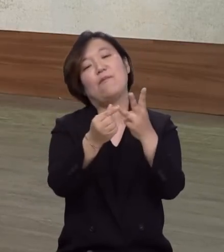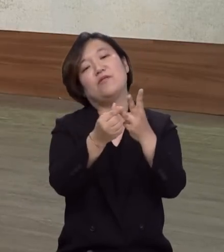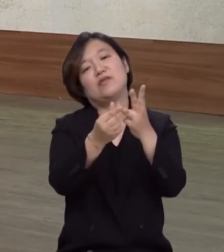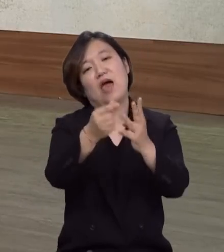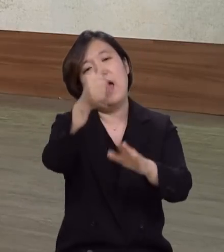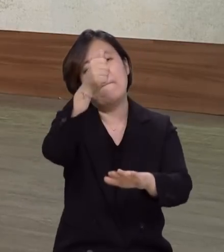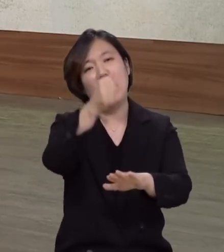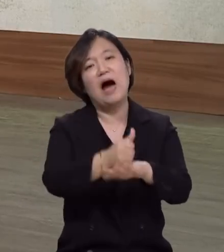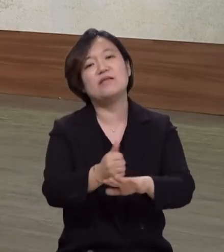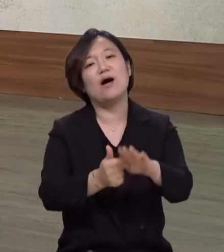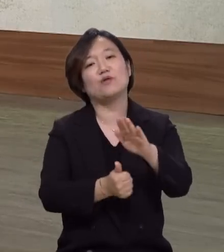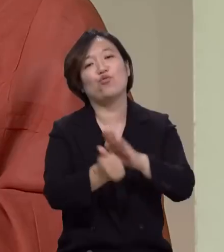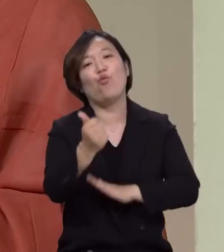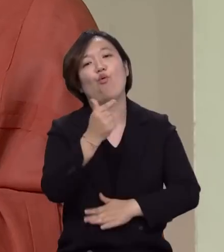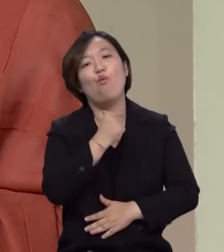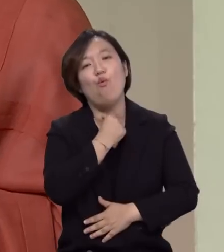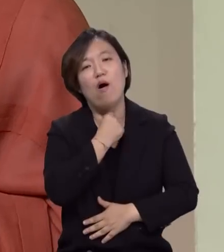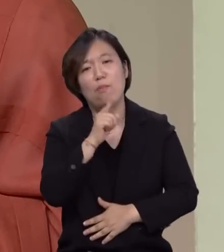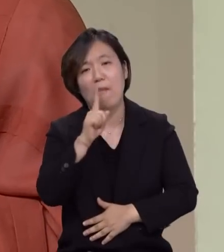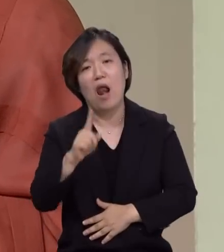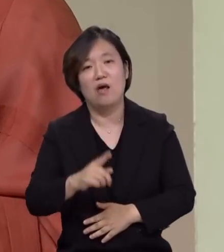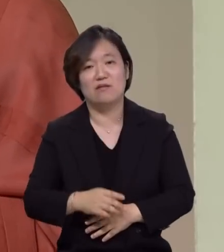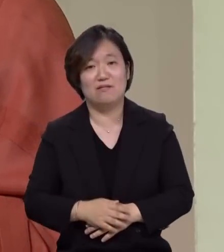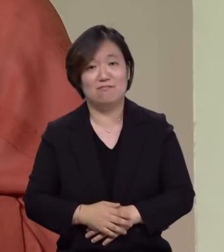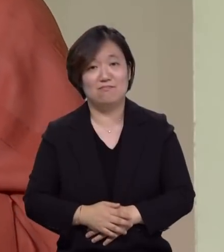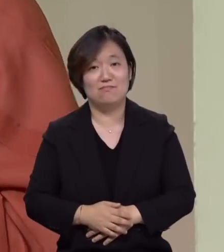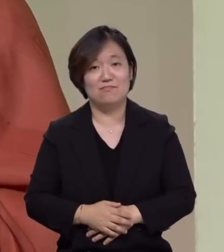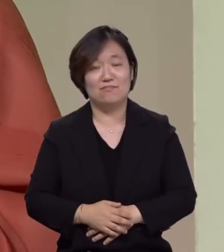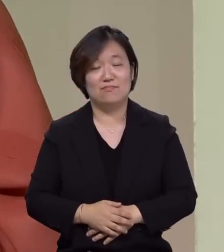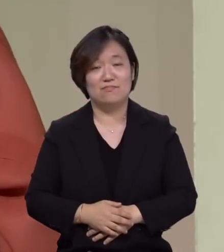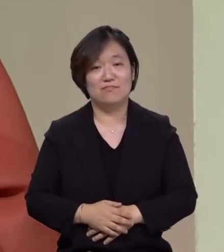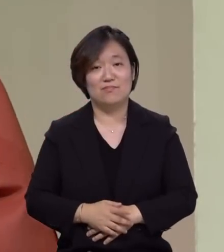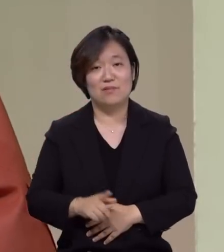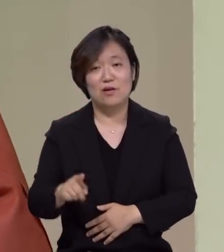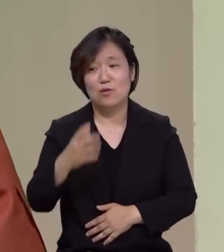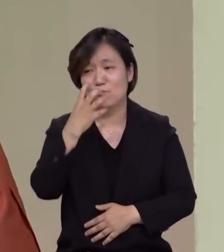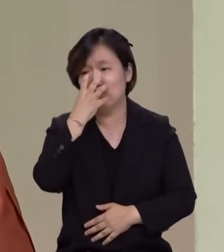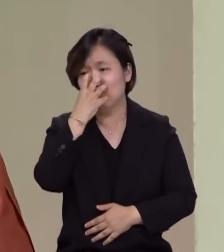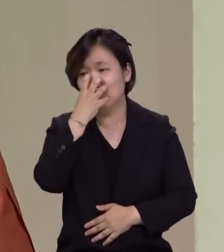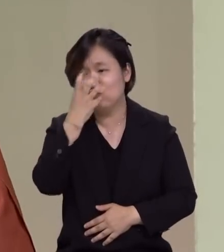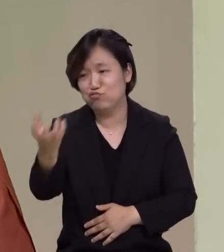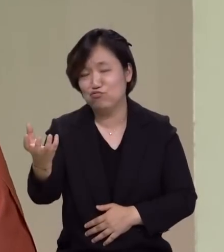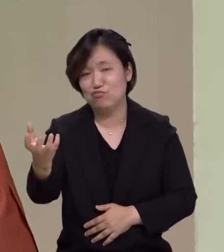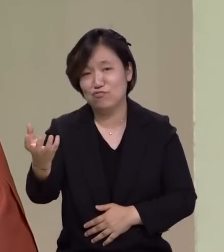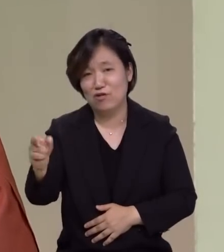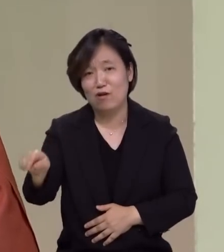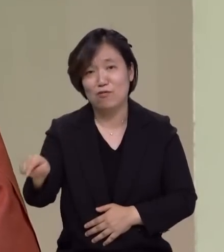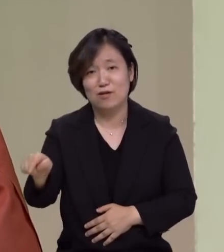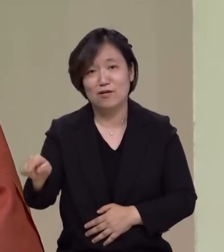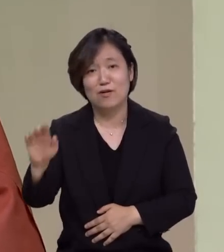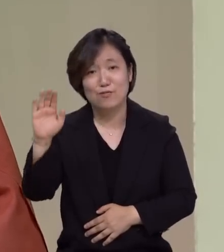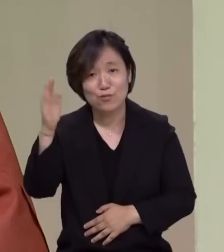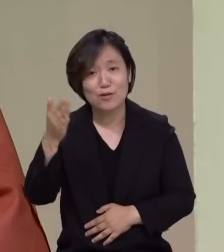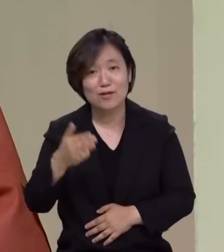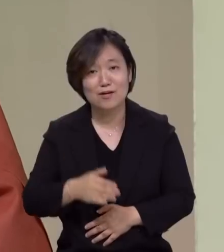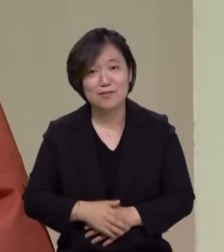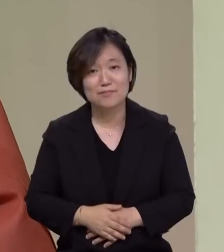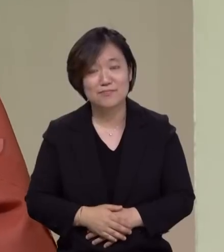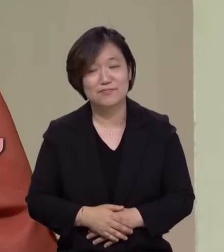번째 소원을 빌었더니 콧등에서 술잔이 뚝하고 떨어져 나갔다고